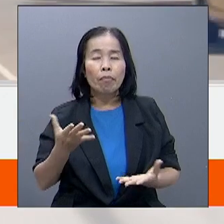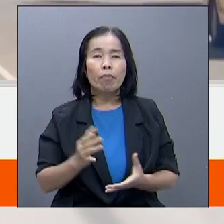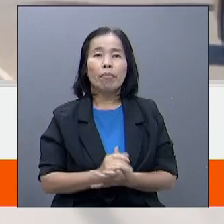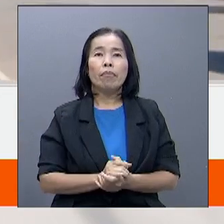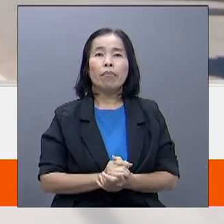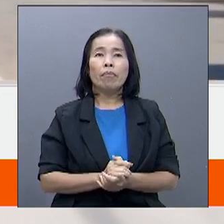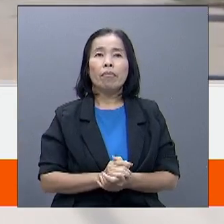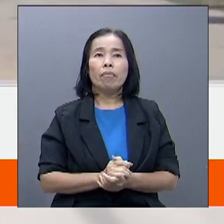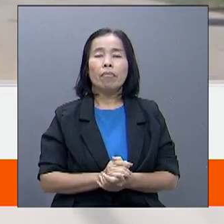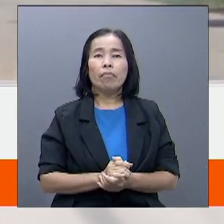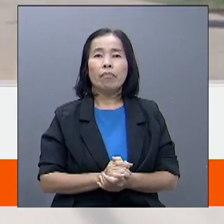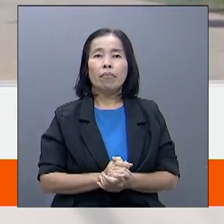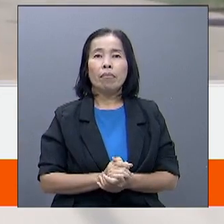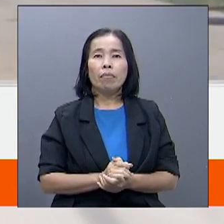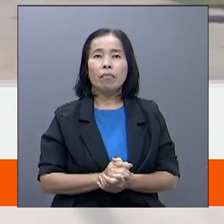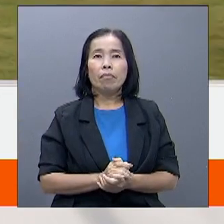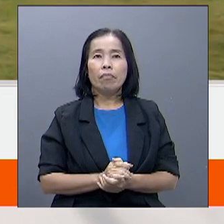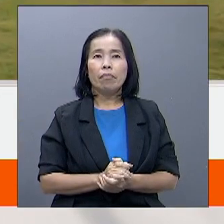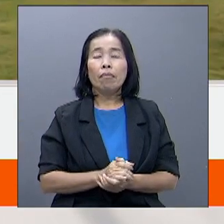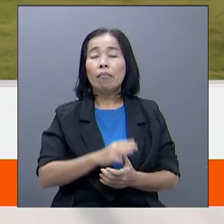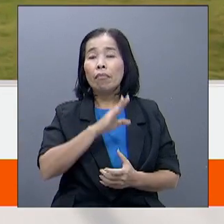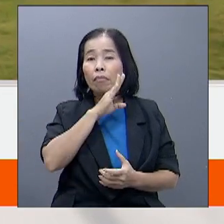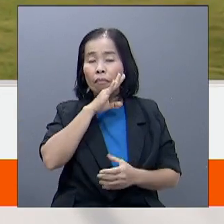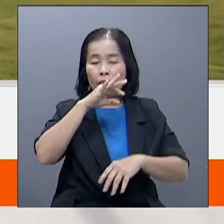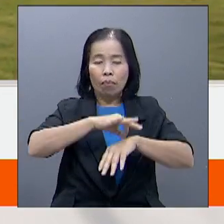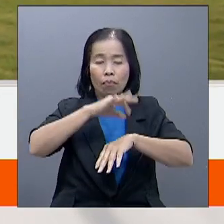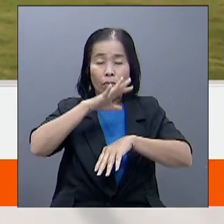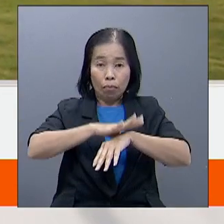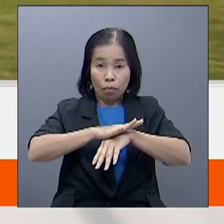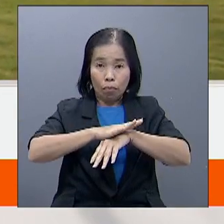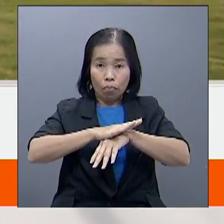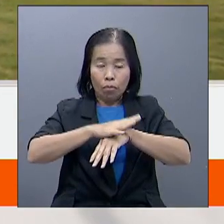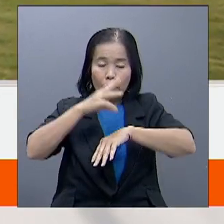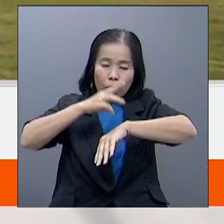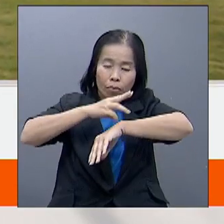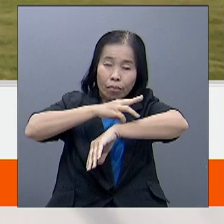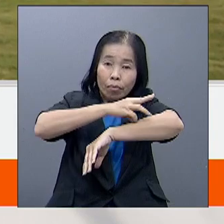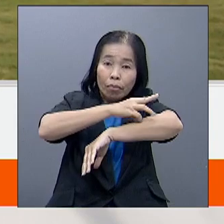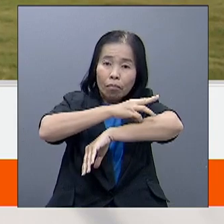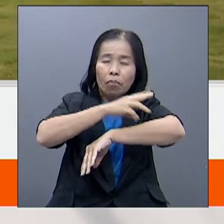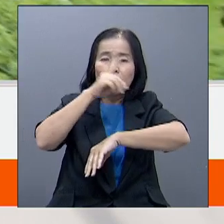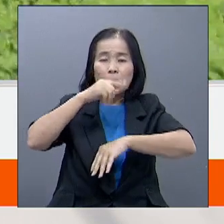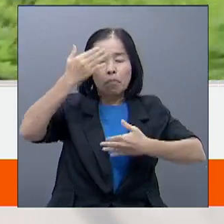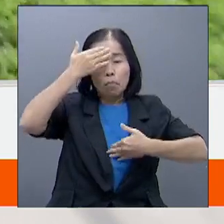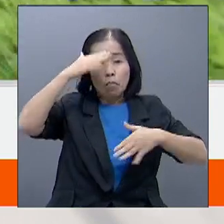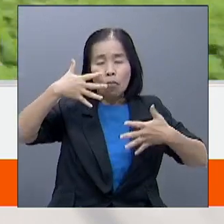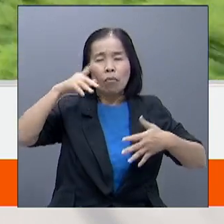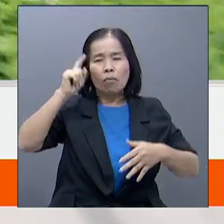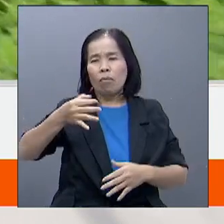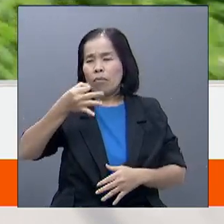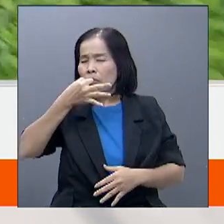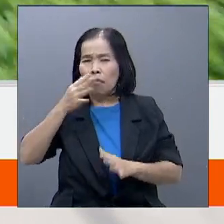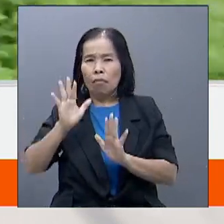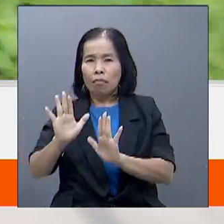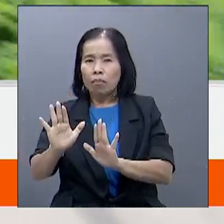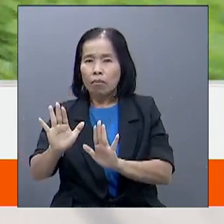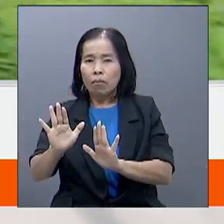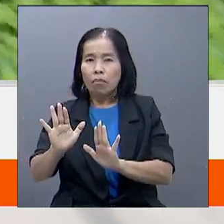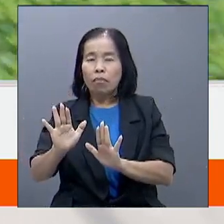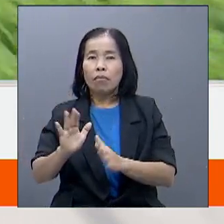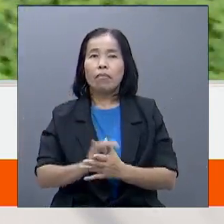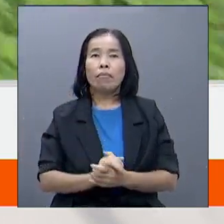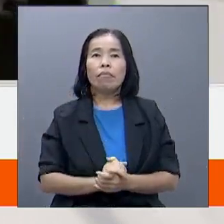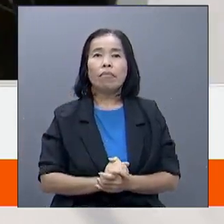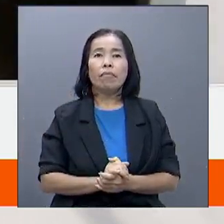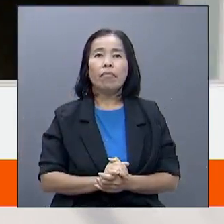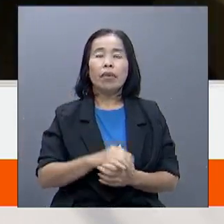ข้จริงๆถ้าเป็นไข้เลือดออกนะครับเป็นไข้ผมแนะนำนะครับอย่าไปกินยาชนิดอื่นในการลดไ